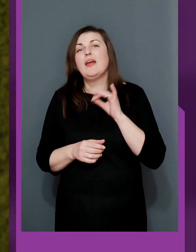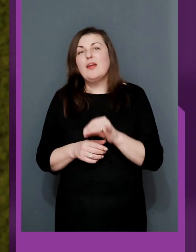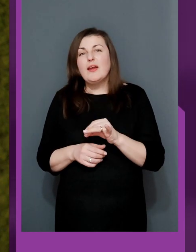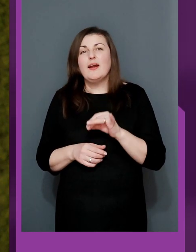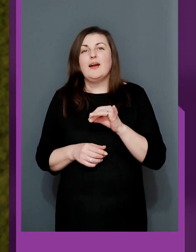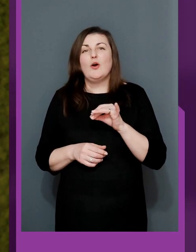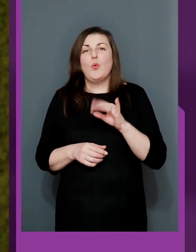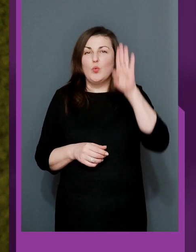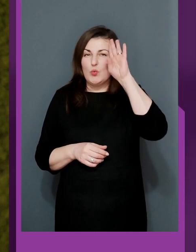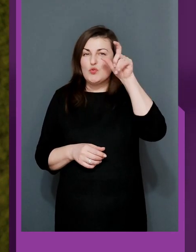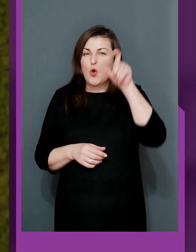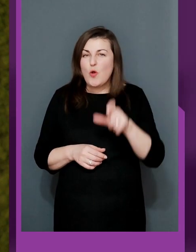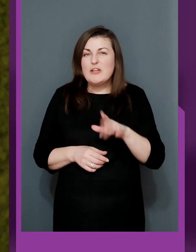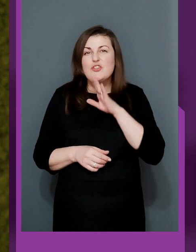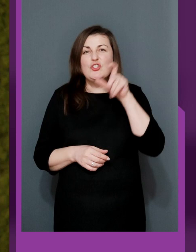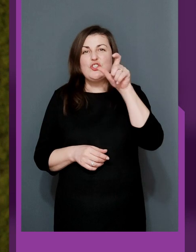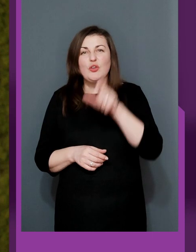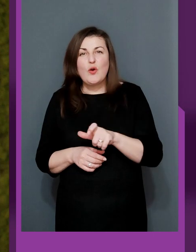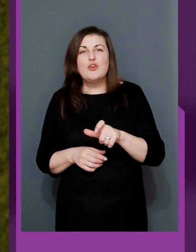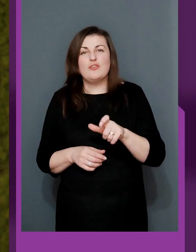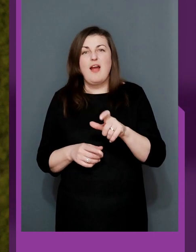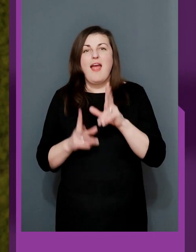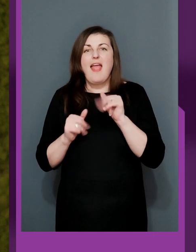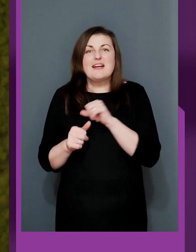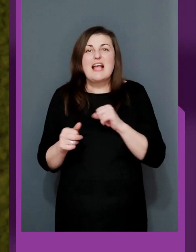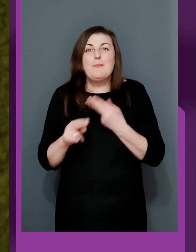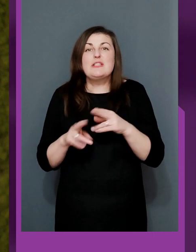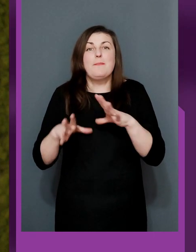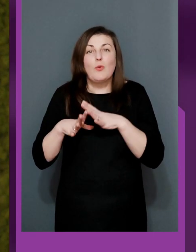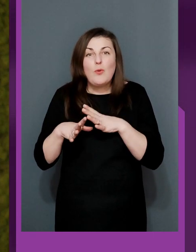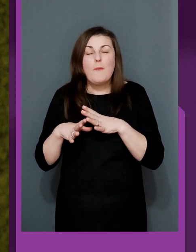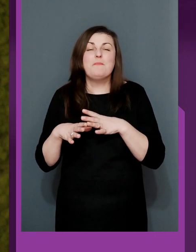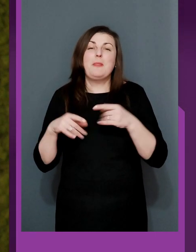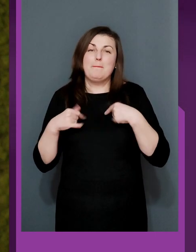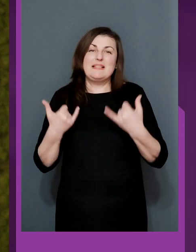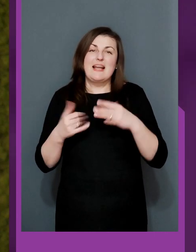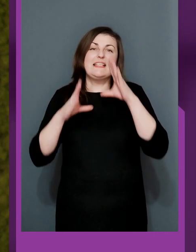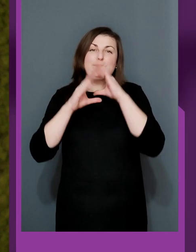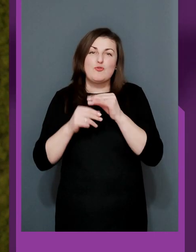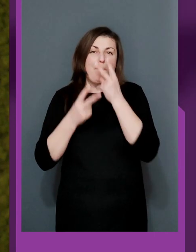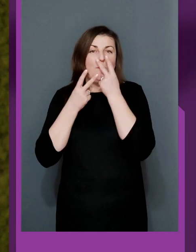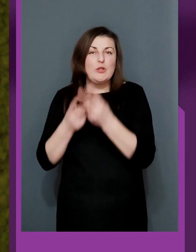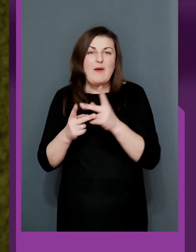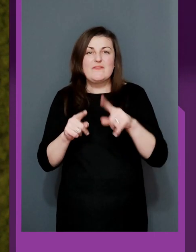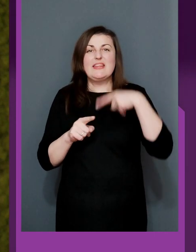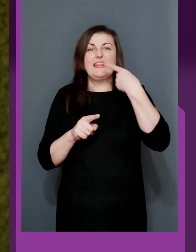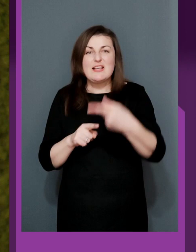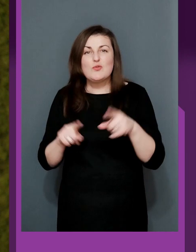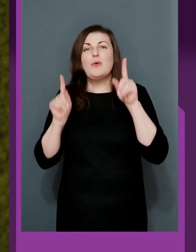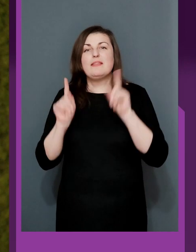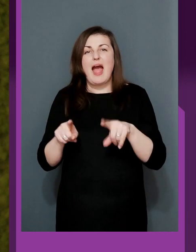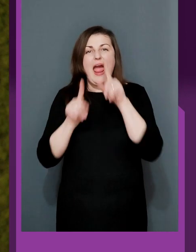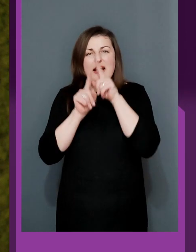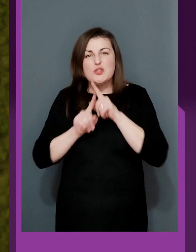і у чоловічій і в жіночій шаблі як саме це було От зараз ми і зможемо подивитися в наступному